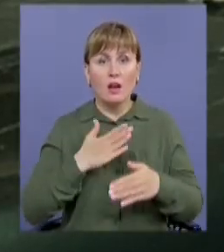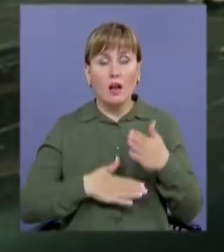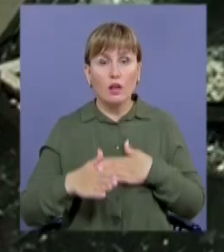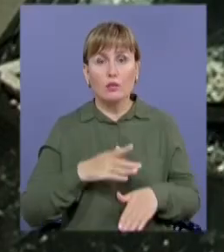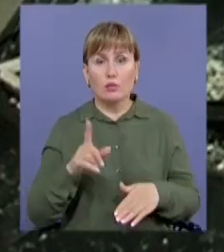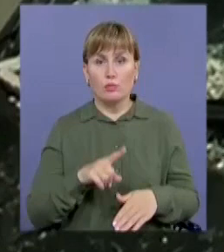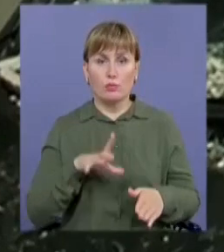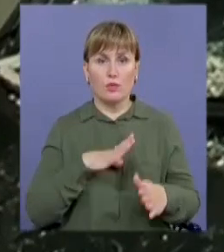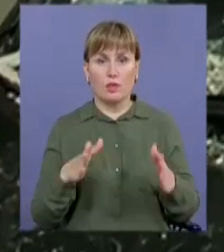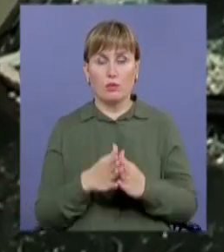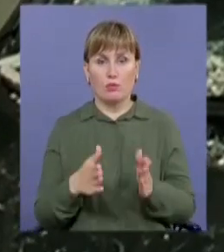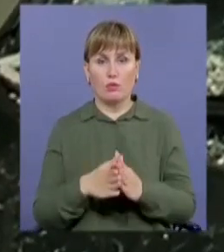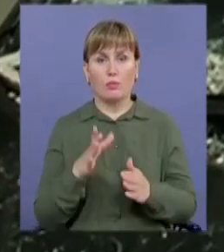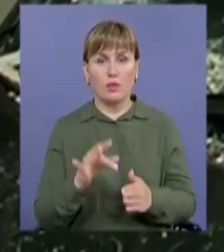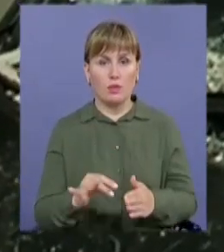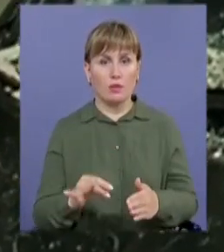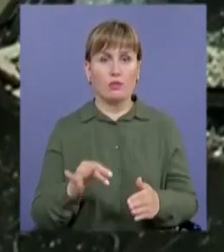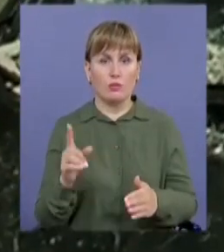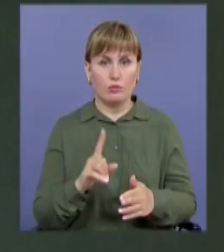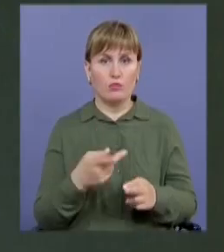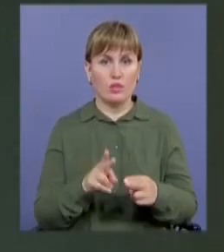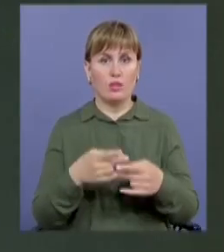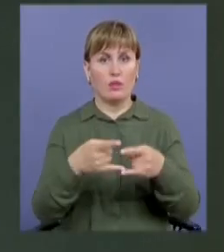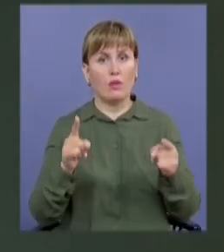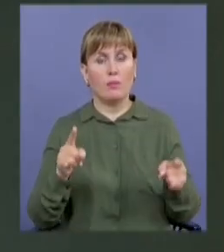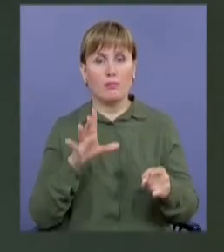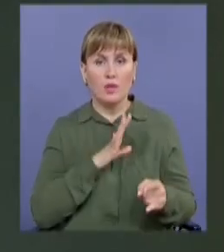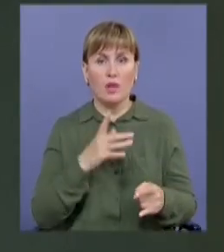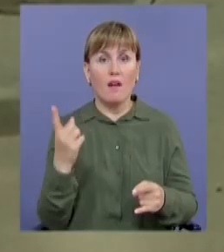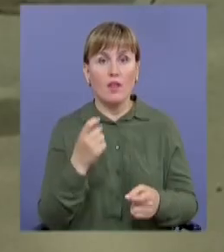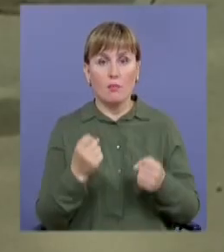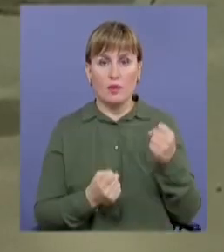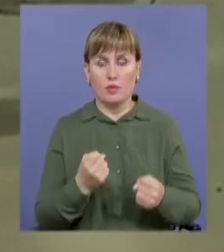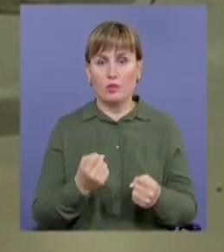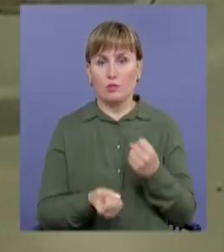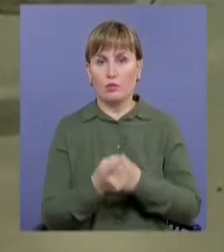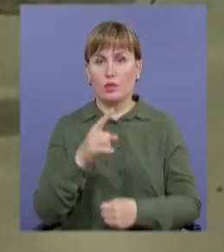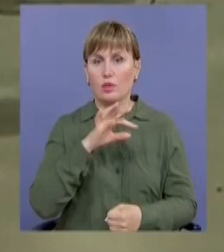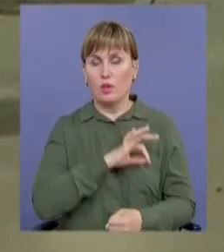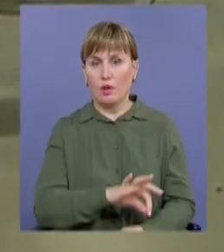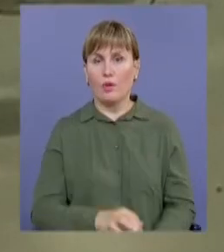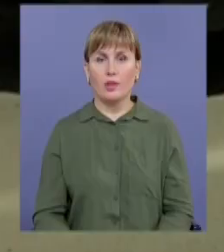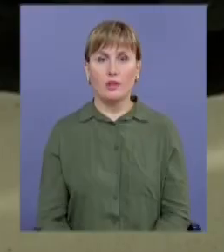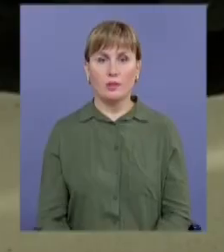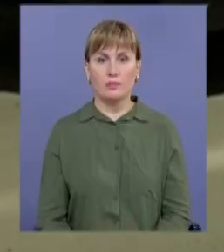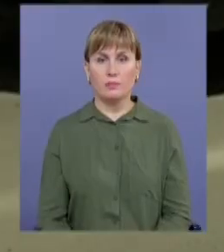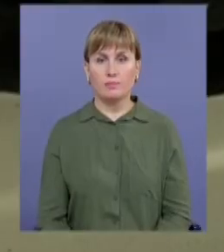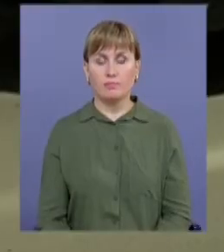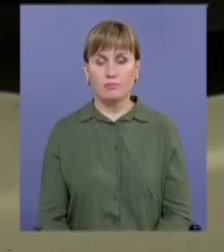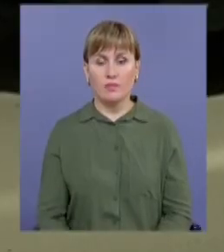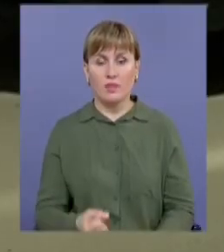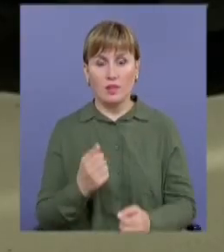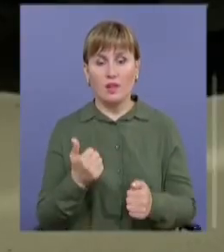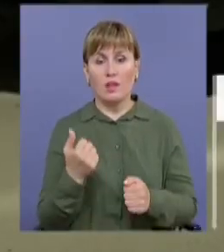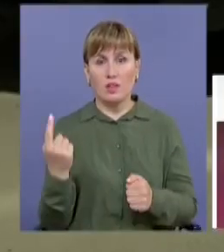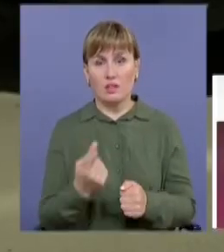ЧП находились дома и сетуют на нанесенный урон. Ведь авто – единственный источник дохода семьи. Да, единственная машина, потом